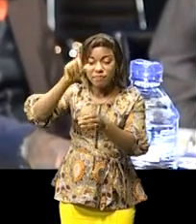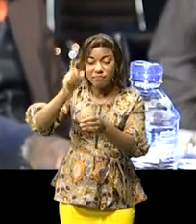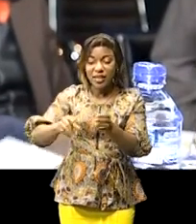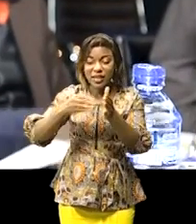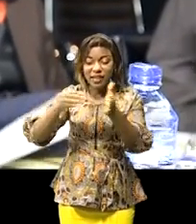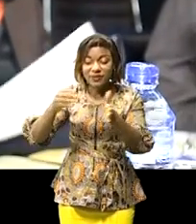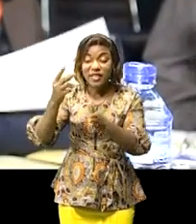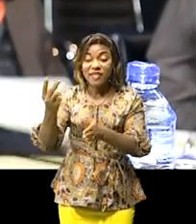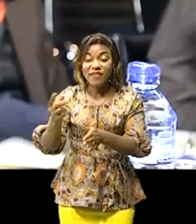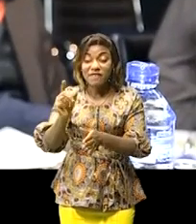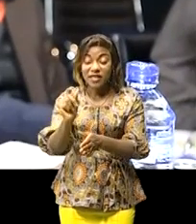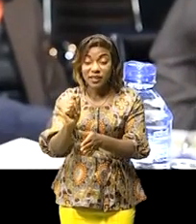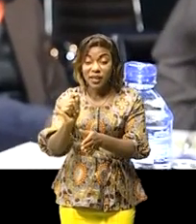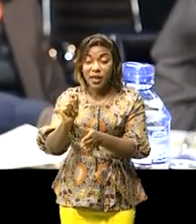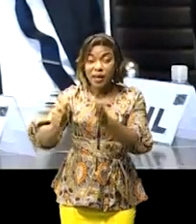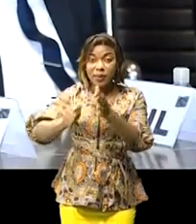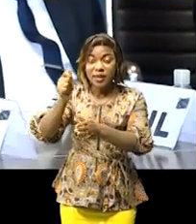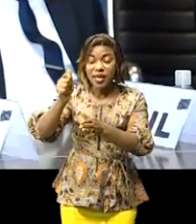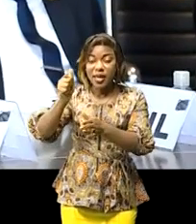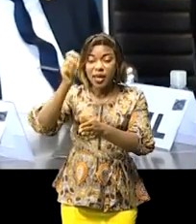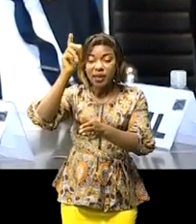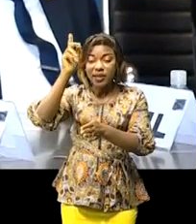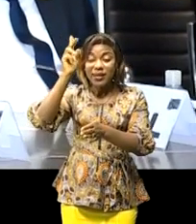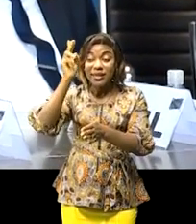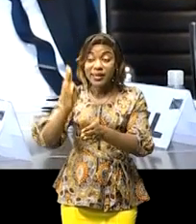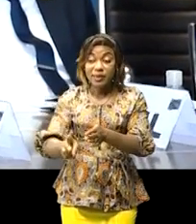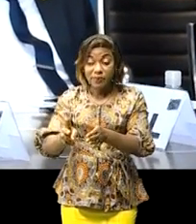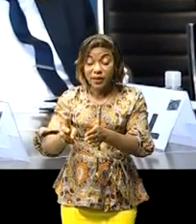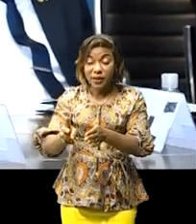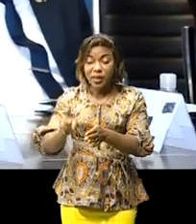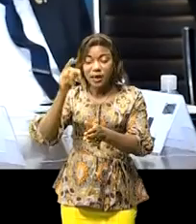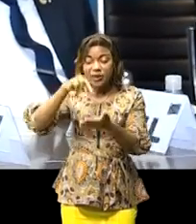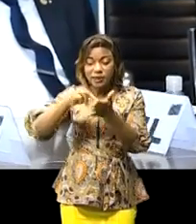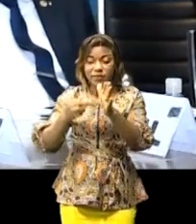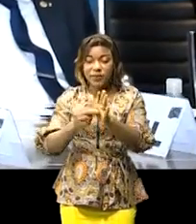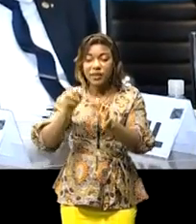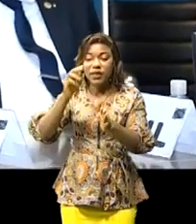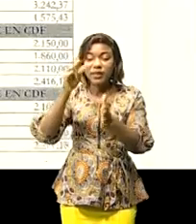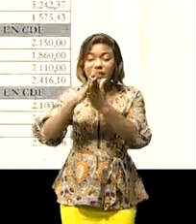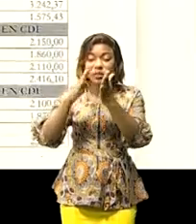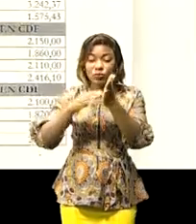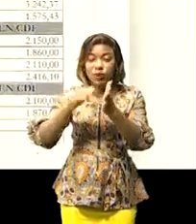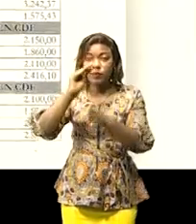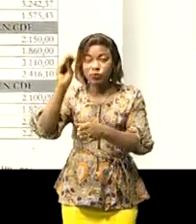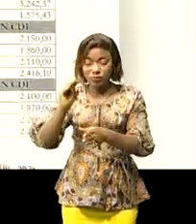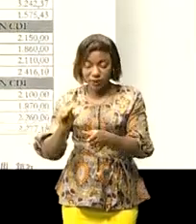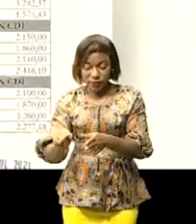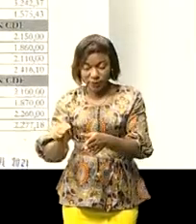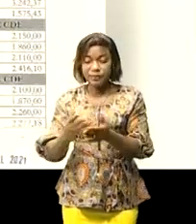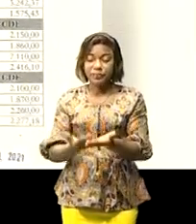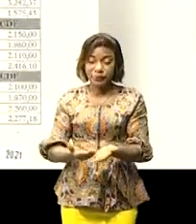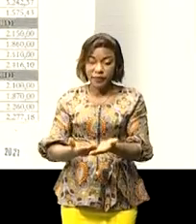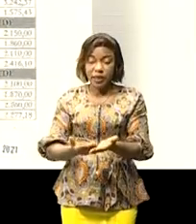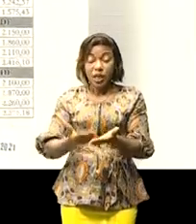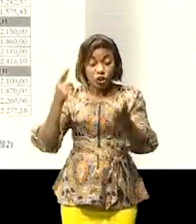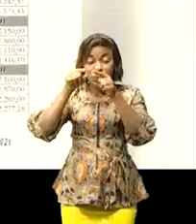1920 à 2260 francs congolais, soit 18%. Et pour le pétrole, le litre passe de 1700